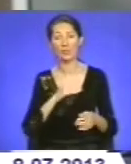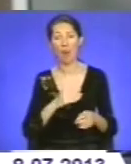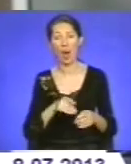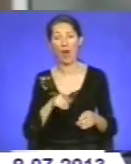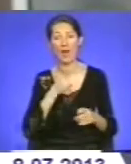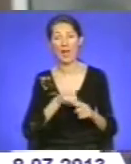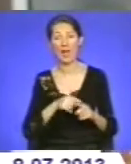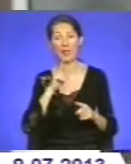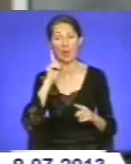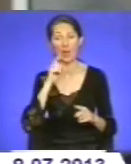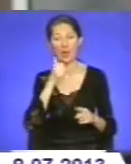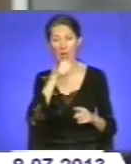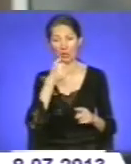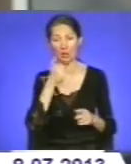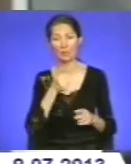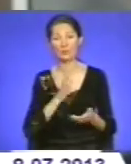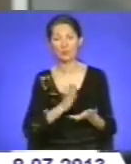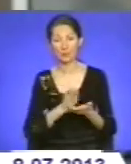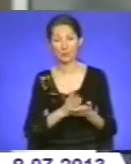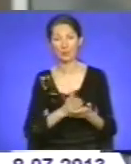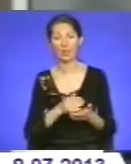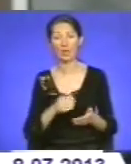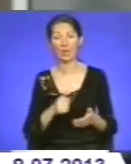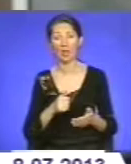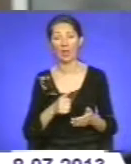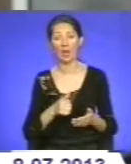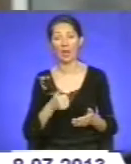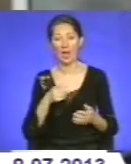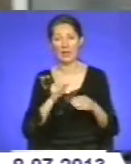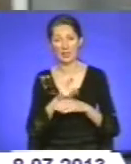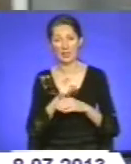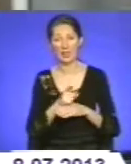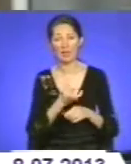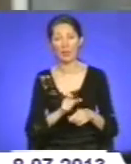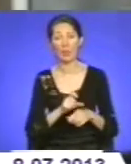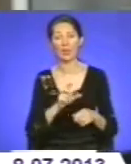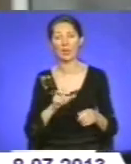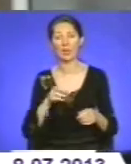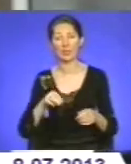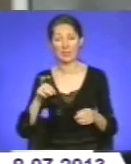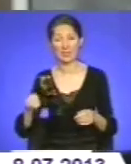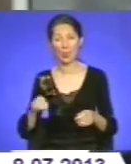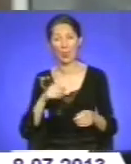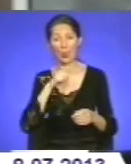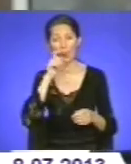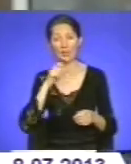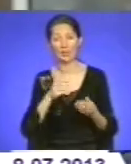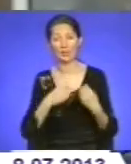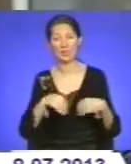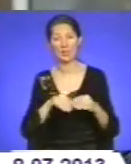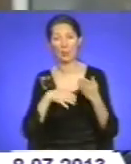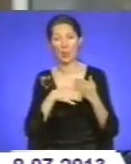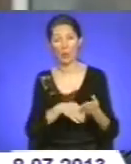в цьому році ставимо перед собою амбіціозні задачі більше 6 тисяч українських сімей допомогти отримати свої квартири.